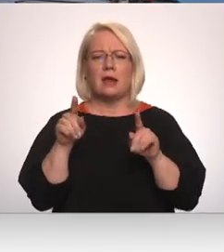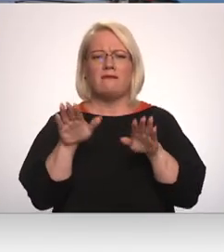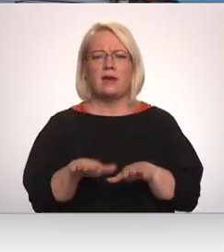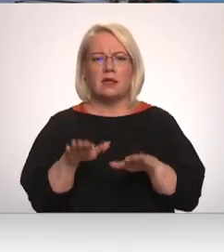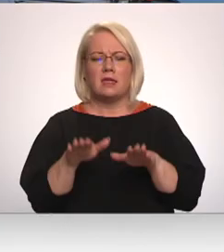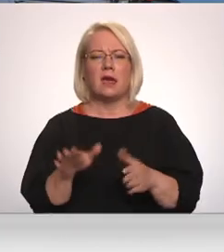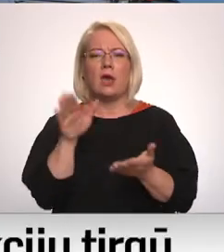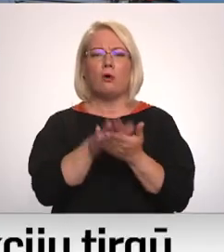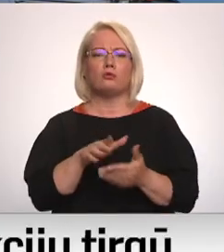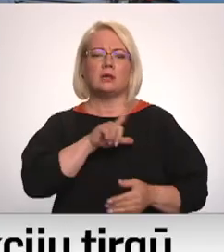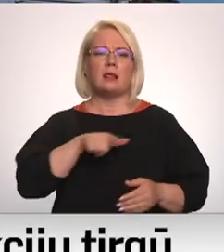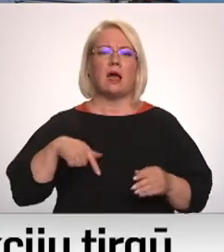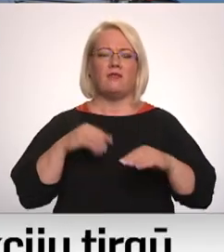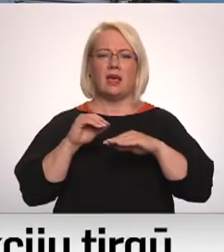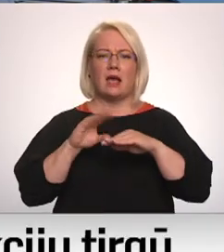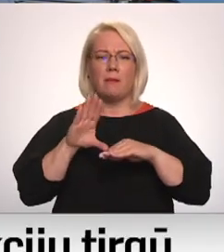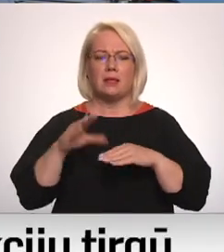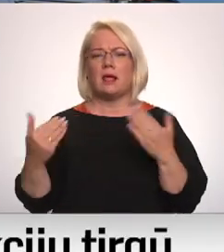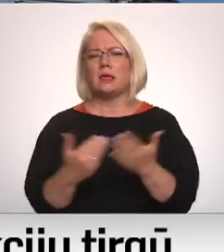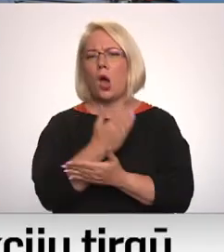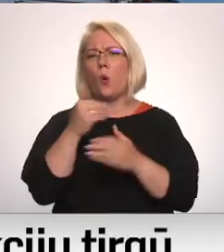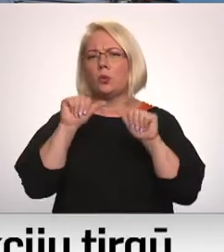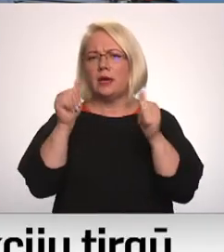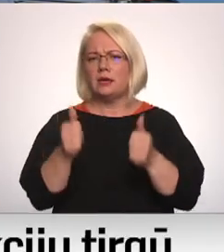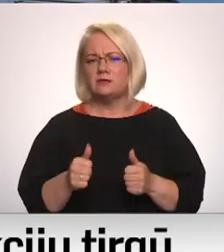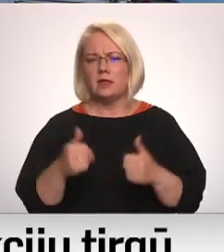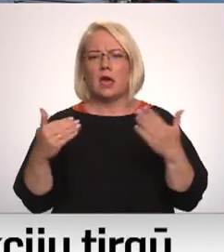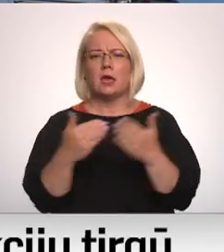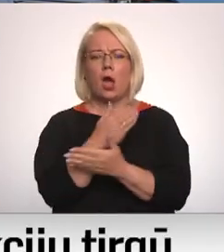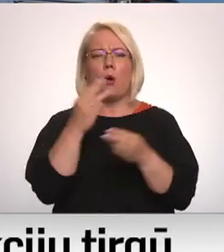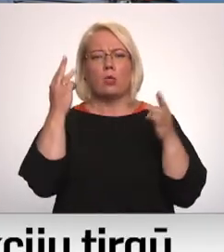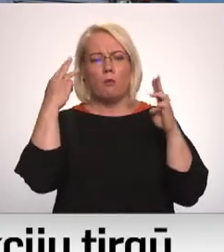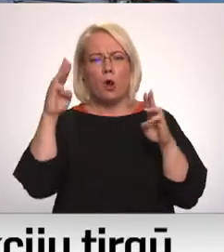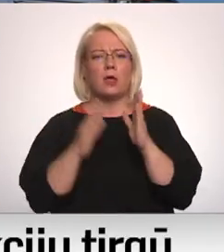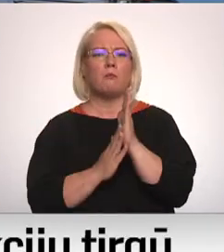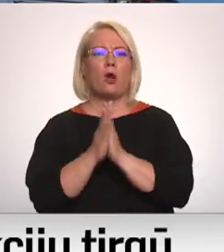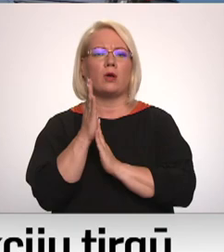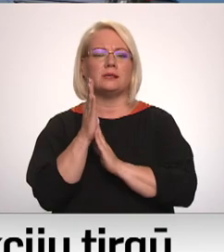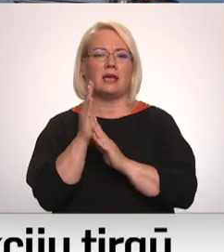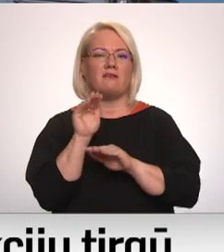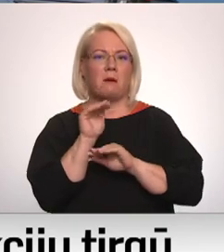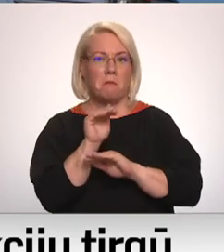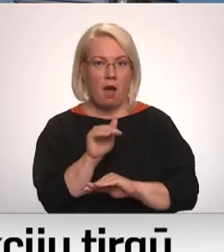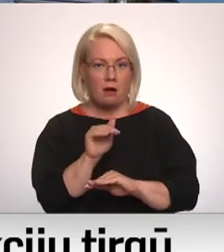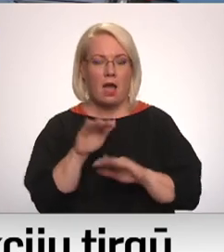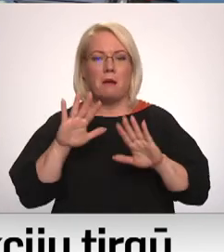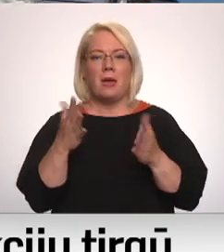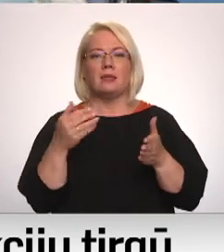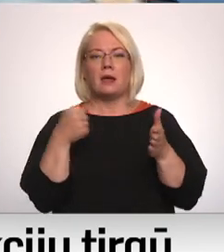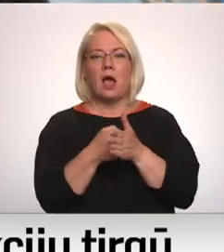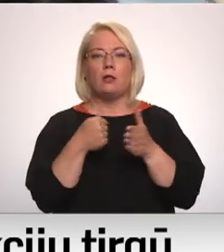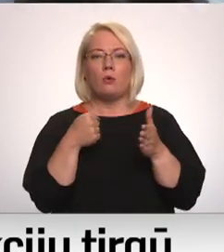uz Latvijas kapitālā no jauna izveidota tā kā jauna, moderna, progresīva banka, bet galu